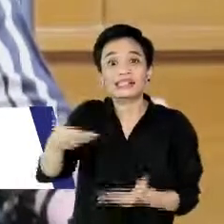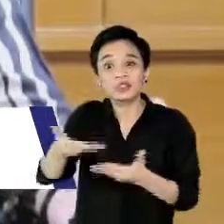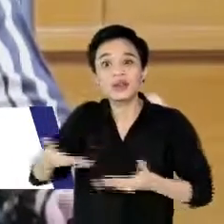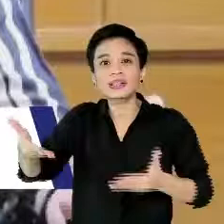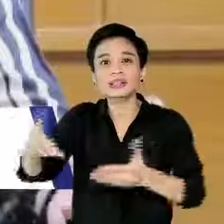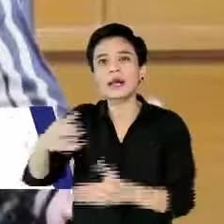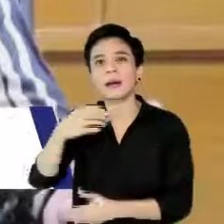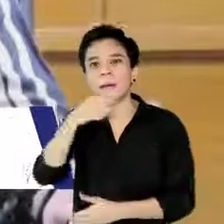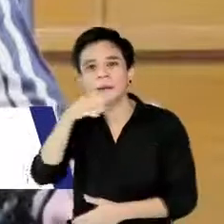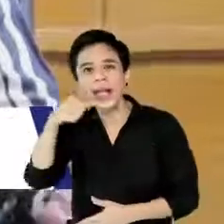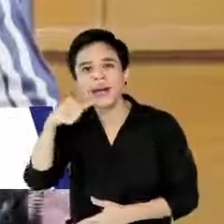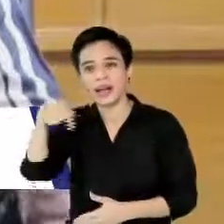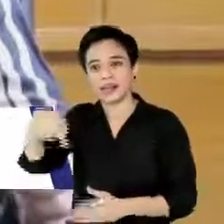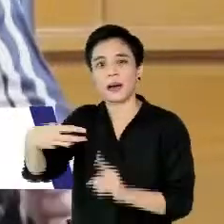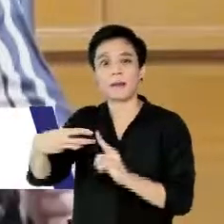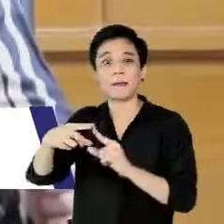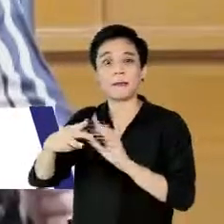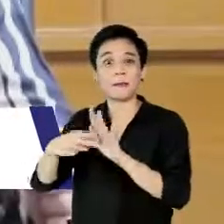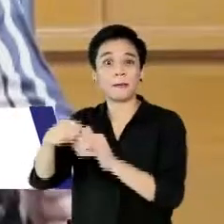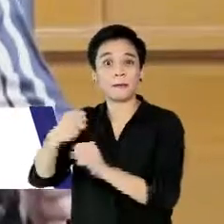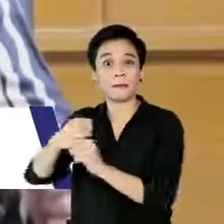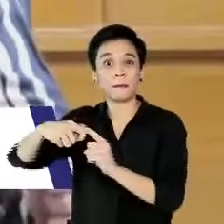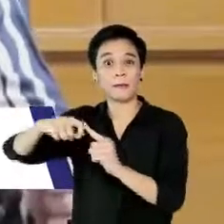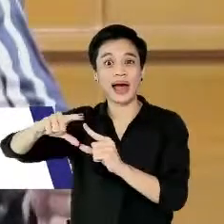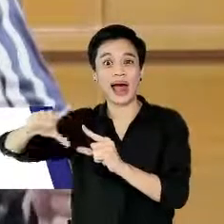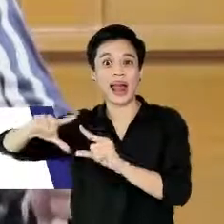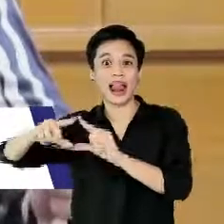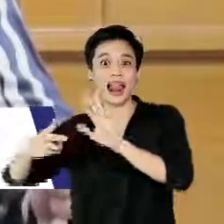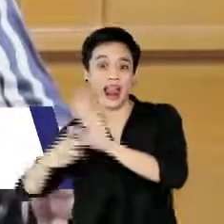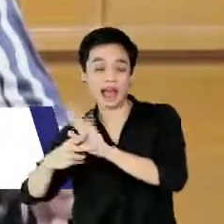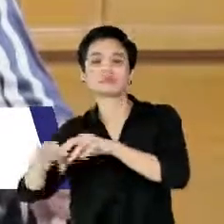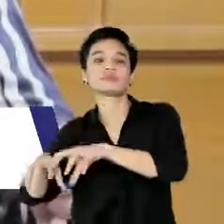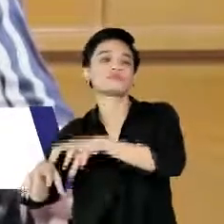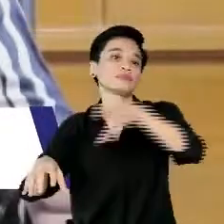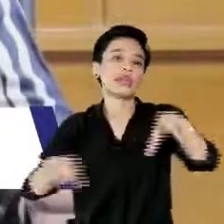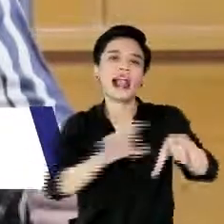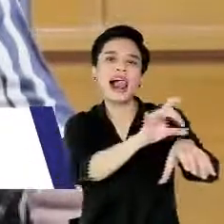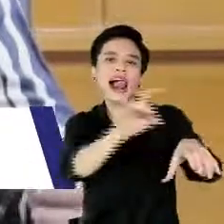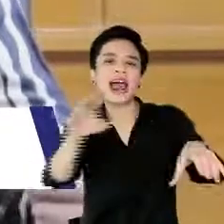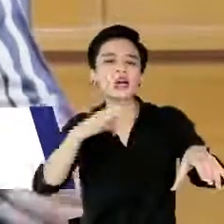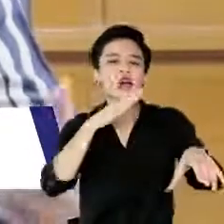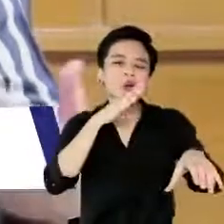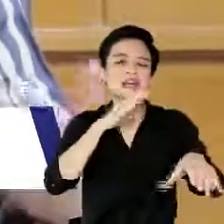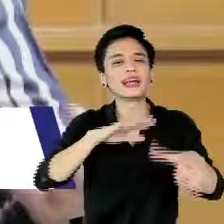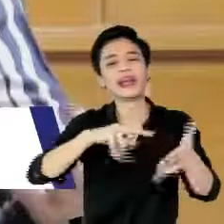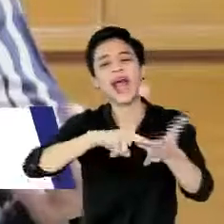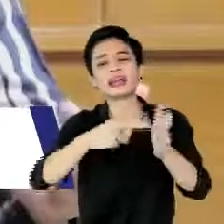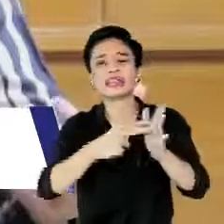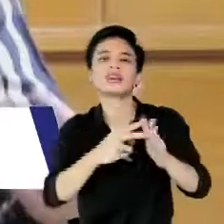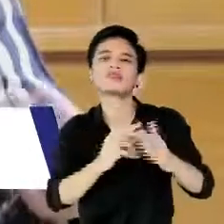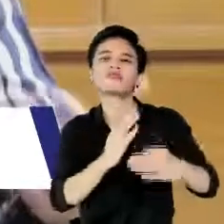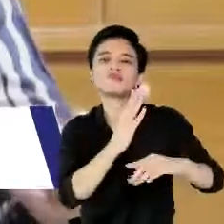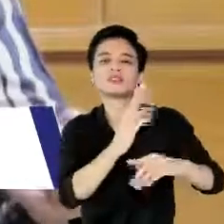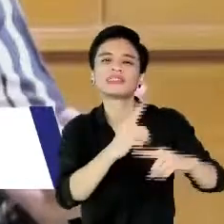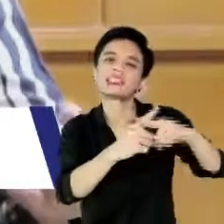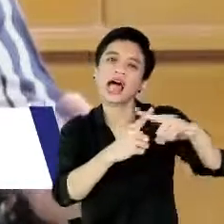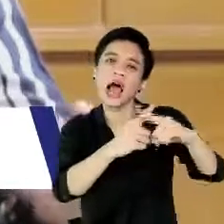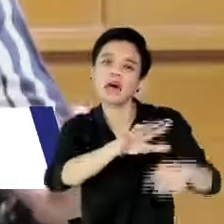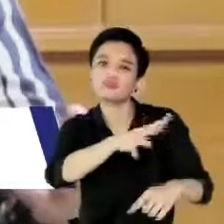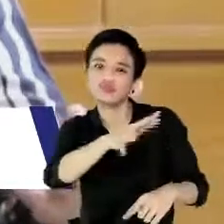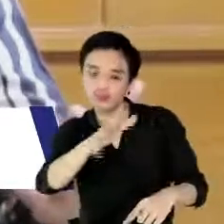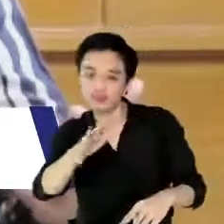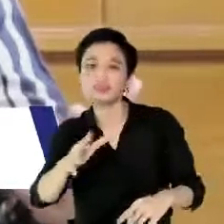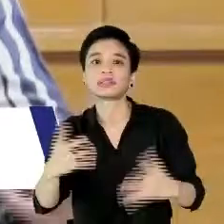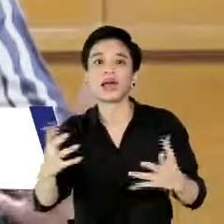merah adalah Bangkalan yang lainnya zona orange kemudian guys menempati zona kuningnya dan kami ke sana Justru untuk berbicara